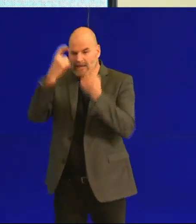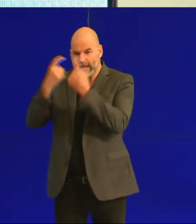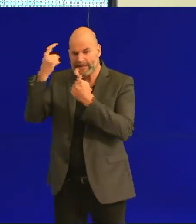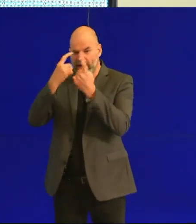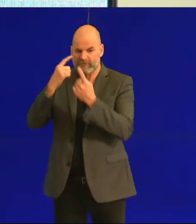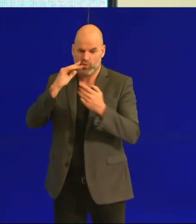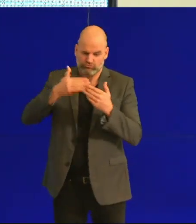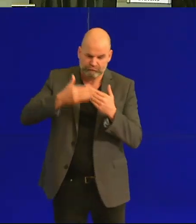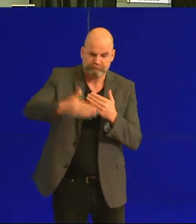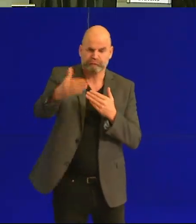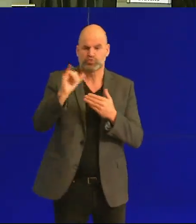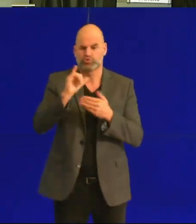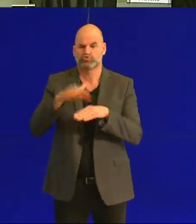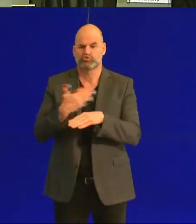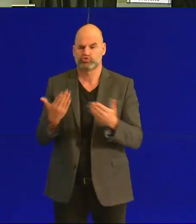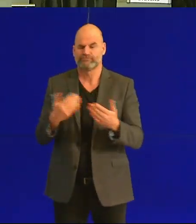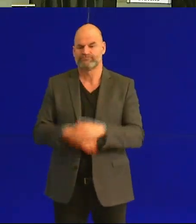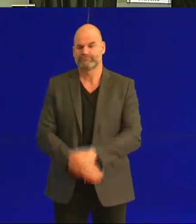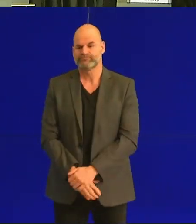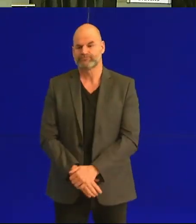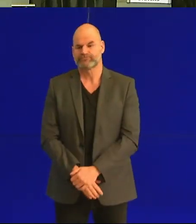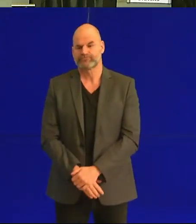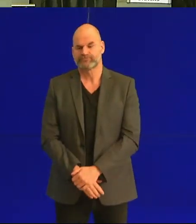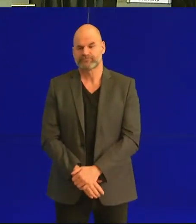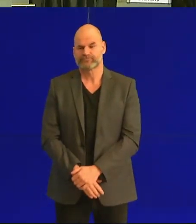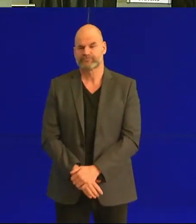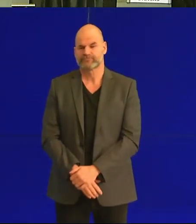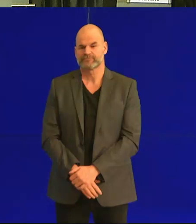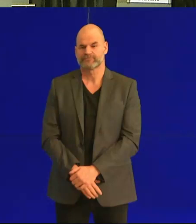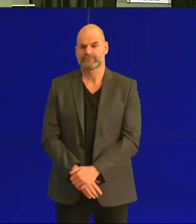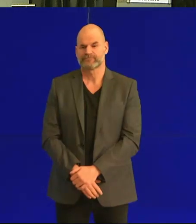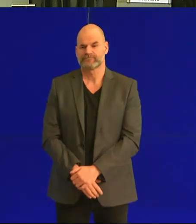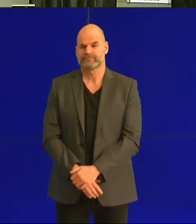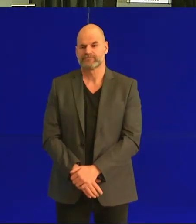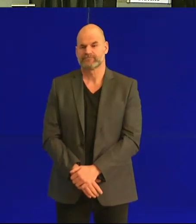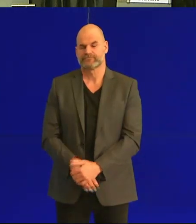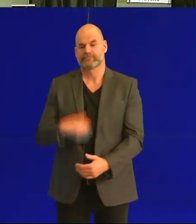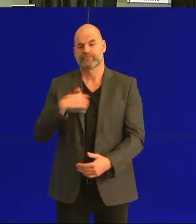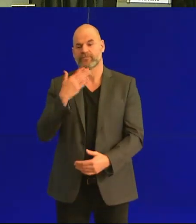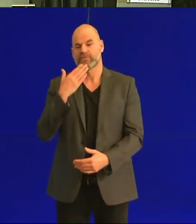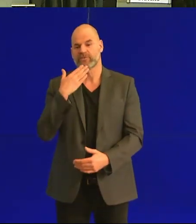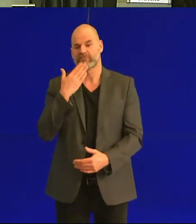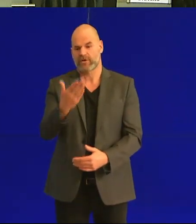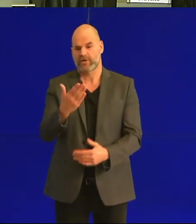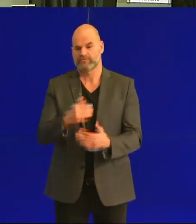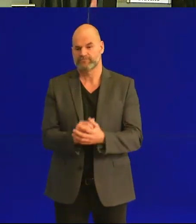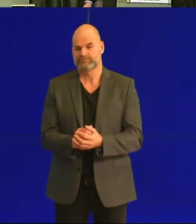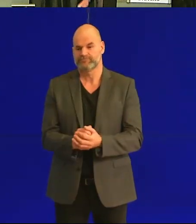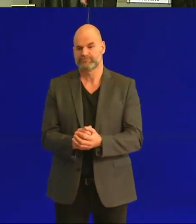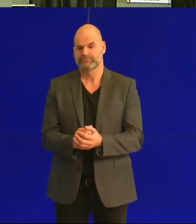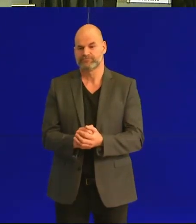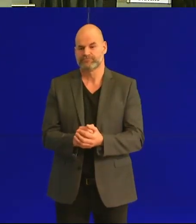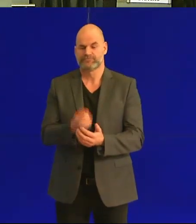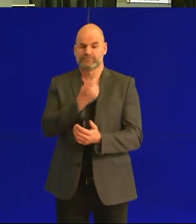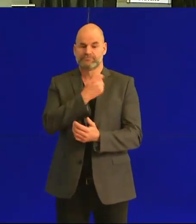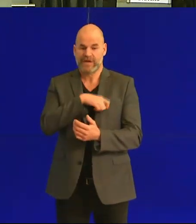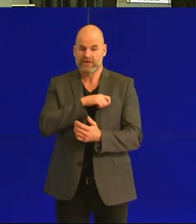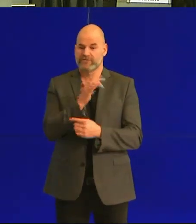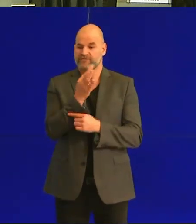et frank schleck italie espagne exide entreprises direct entre libéraux et vers